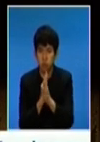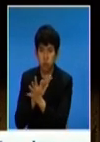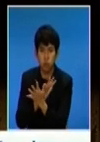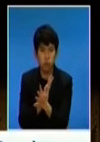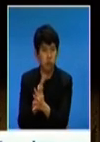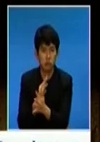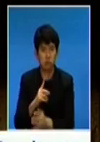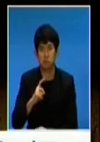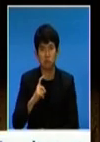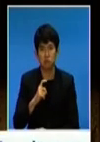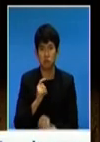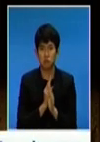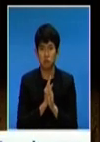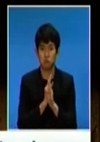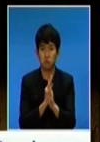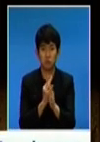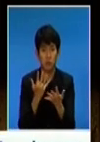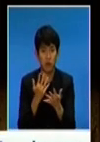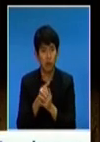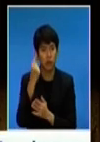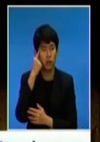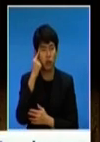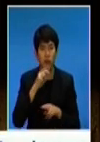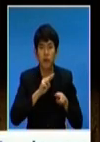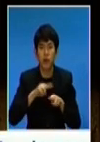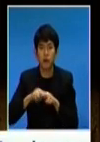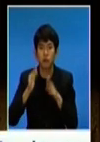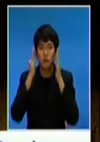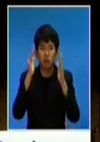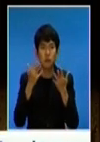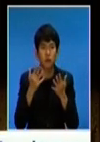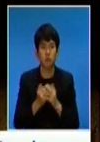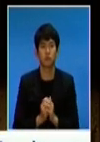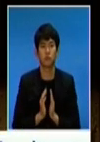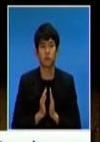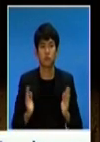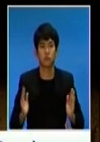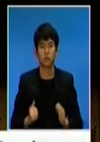ยว่าจะนั่งเรียนอย่างมีสมาธิขอบพระคุณครับ